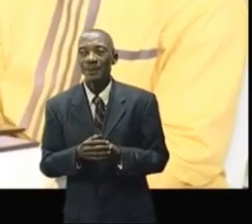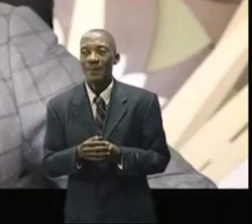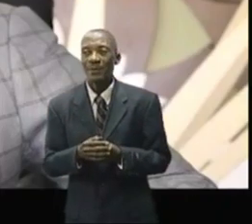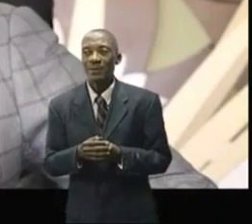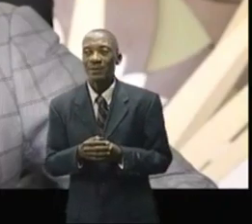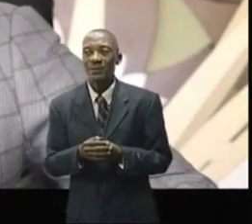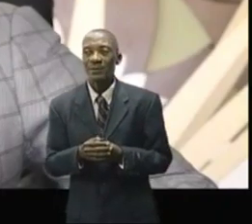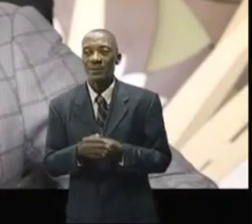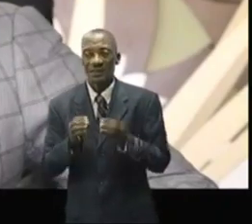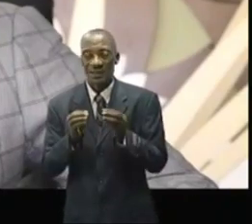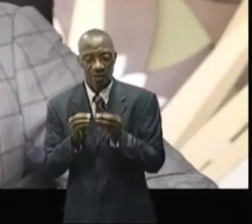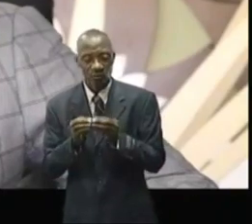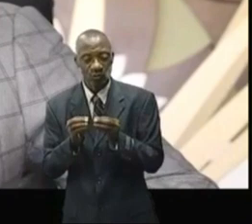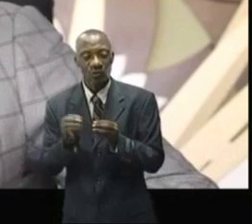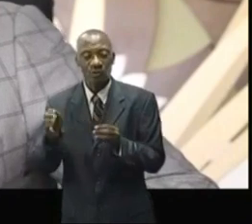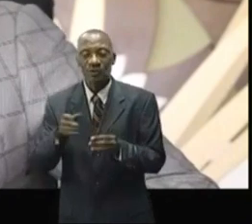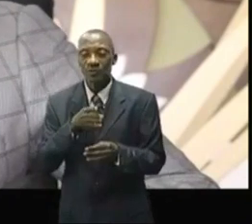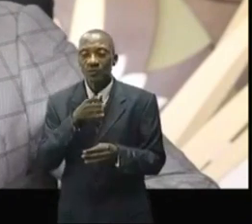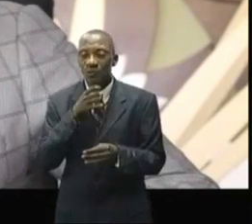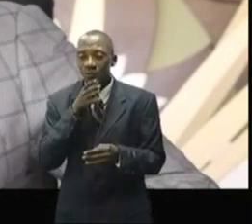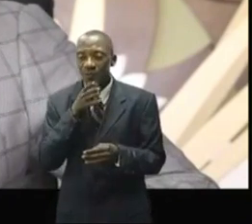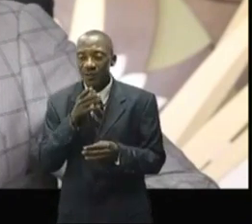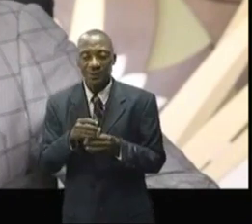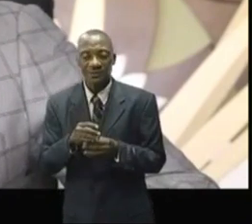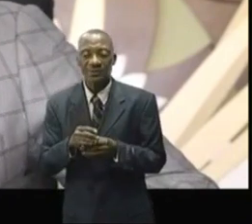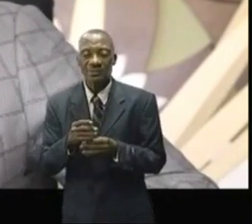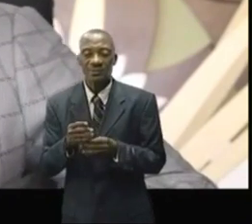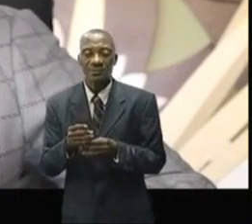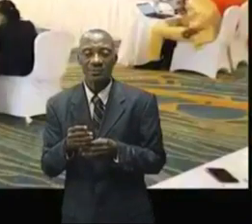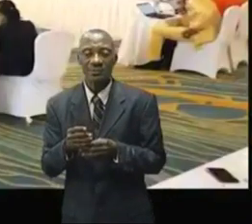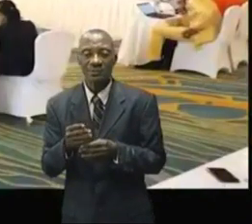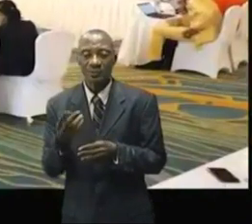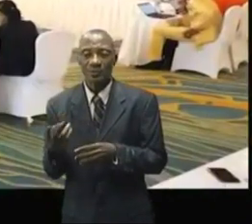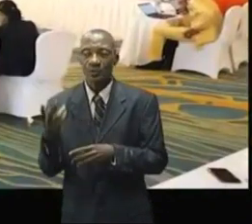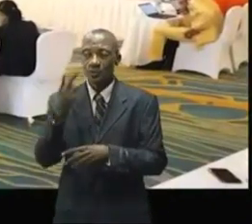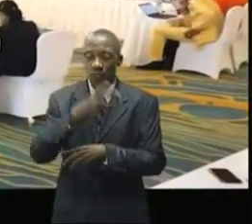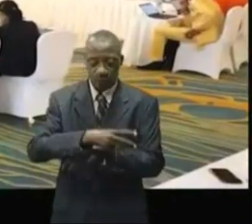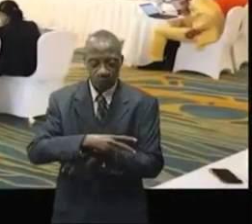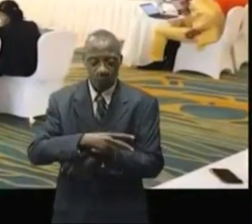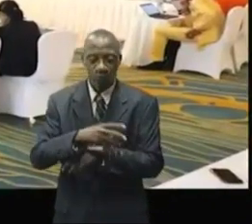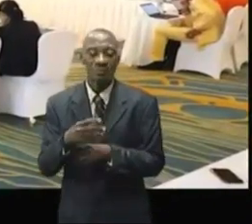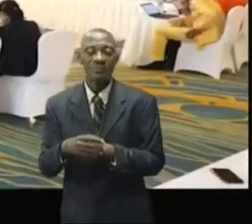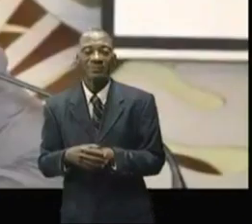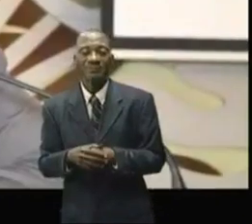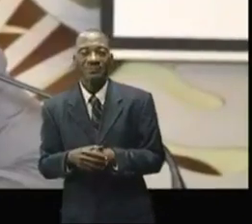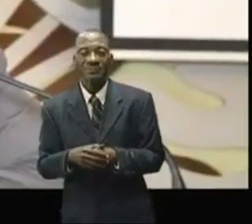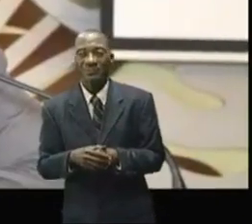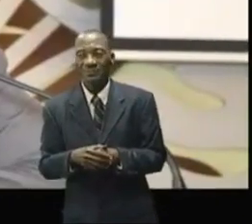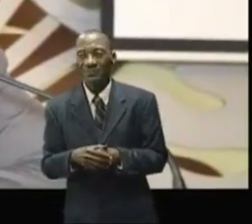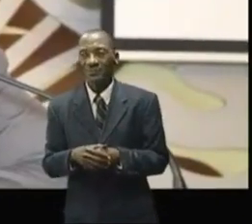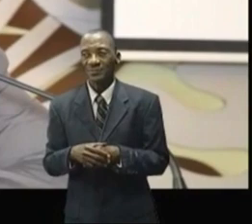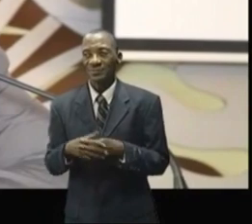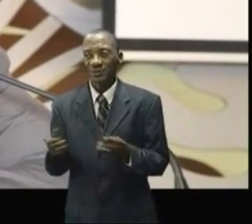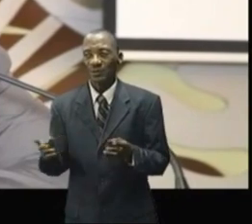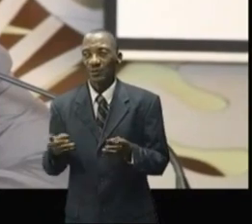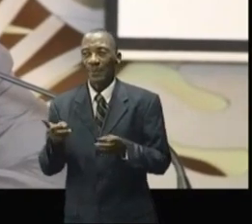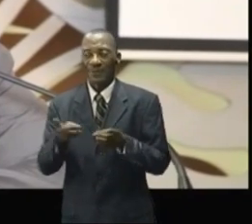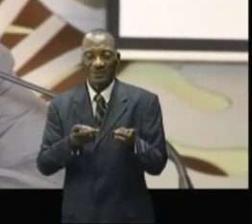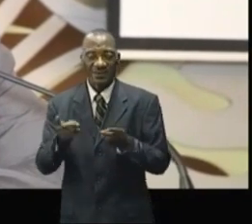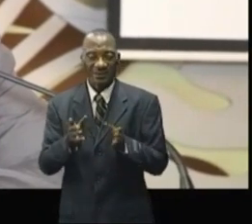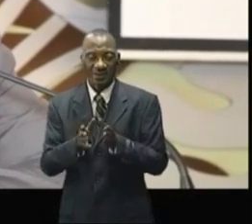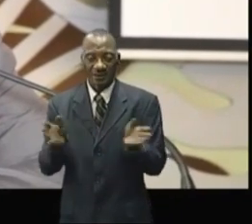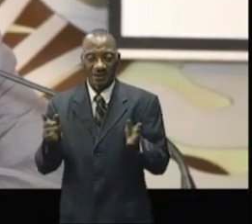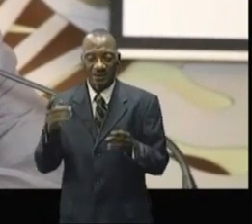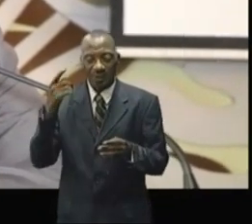dont le représentant résident de la FAO, Aristide Ngone Obame, et le secrétaire général du ministère